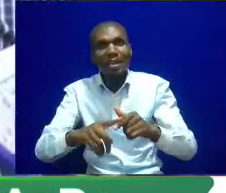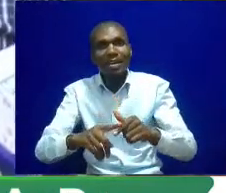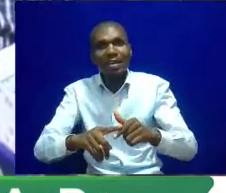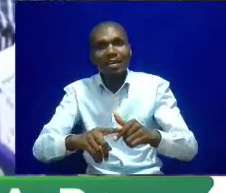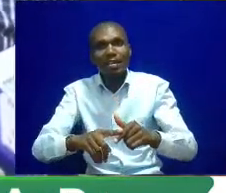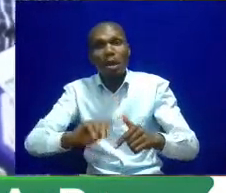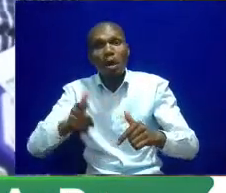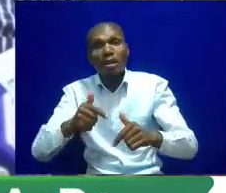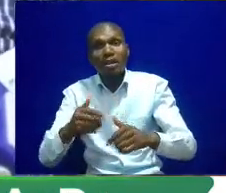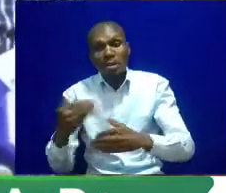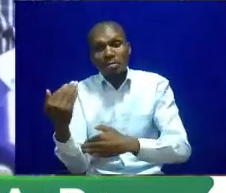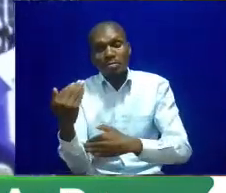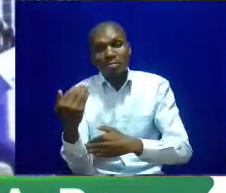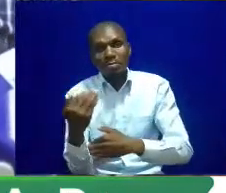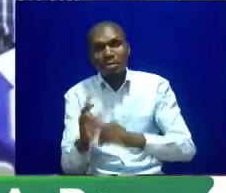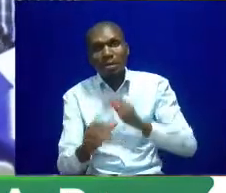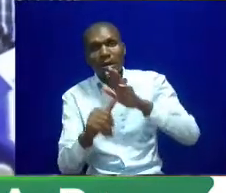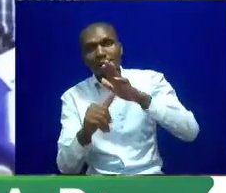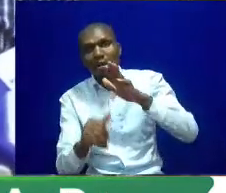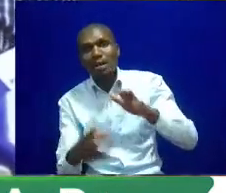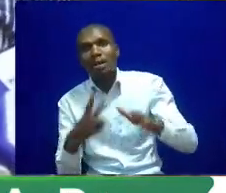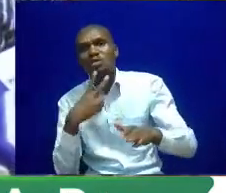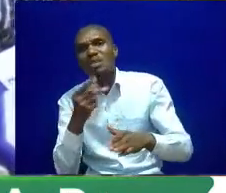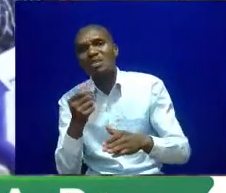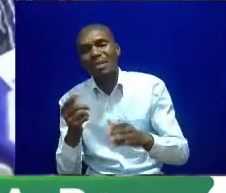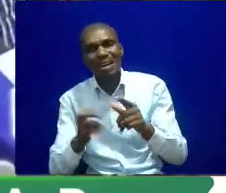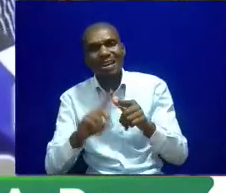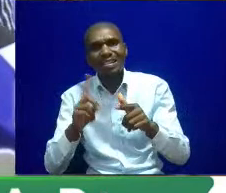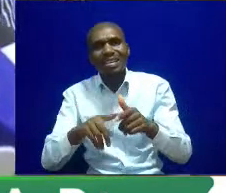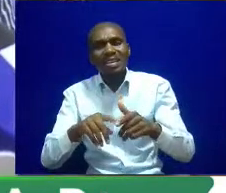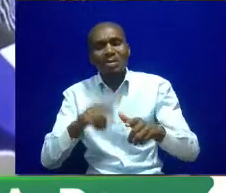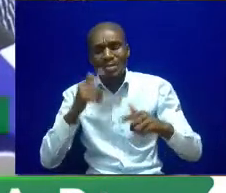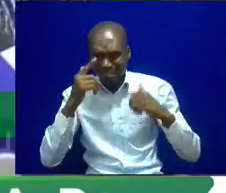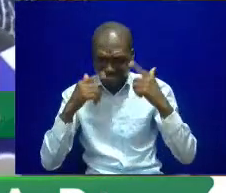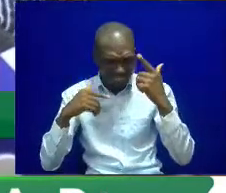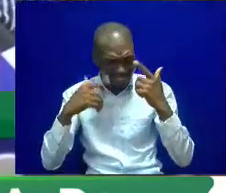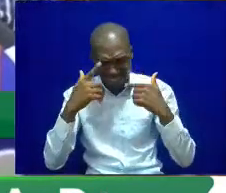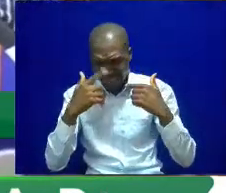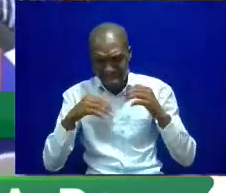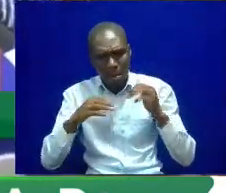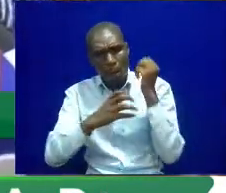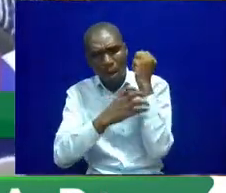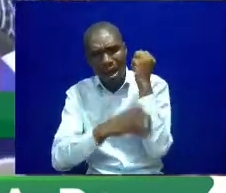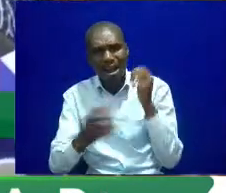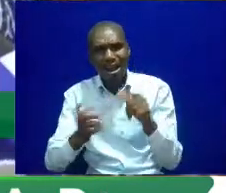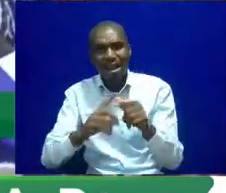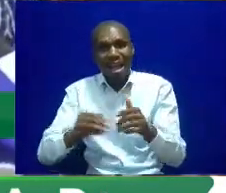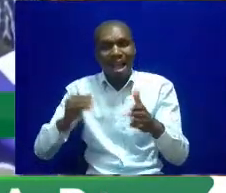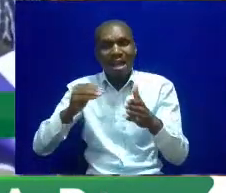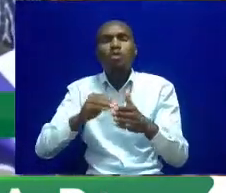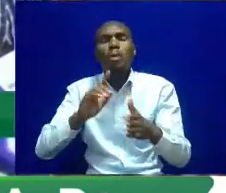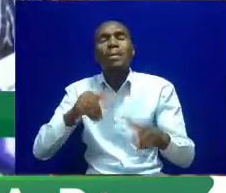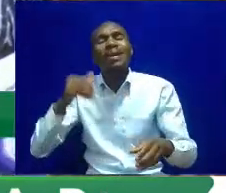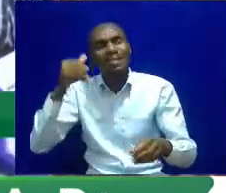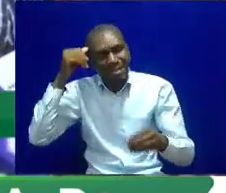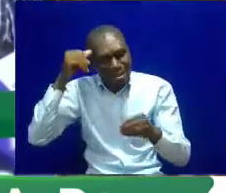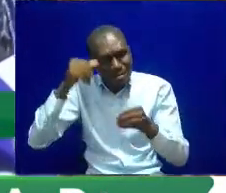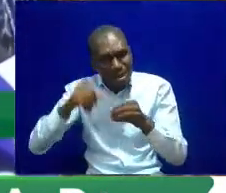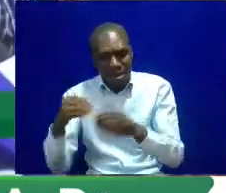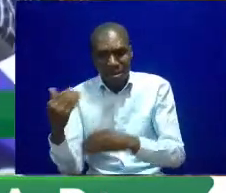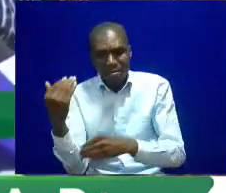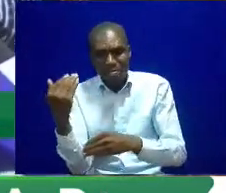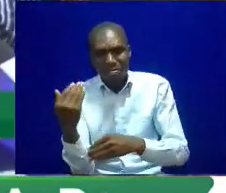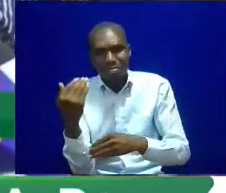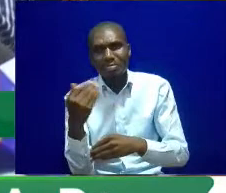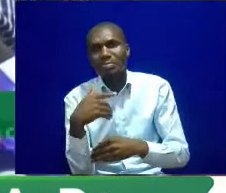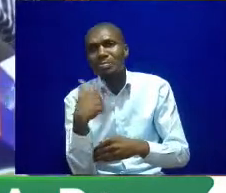abana wabu ata maxi less 200 yoka. Yonga natonya kuri ranga chiki red insurance. Uika nande tu inyorenga ki abana wa ikaba kwa ego